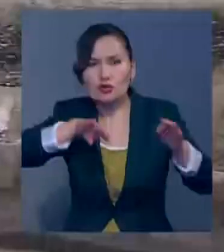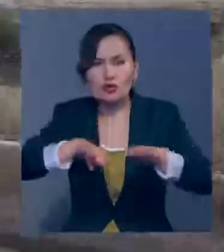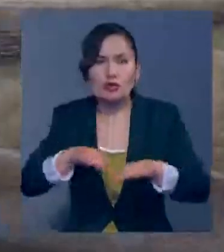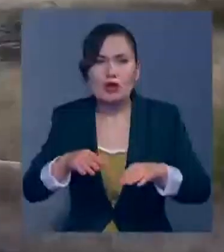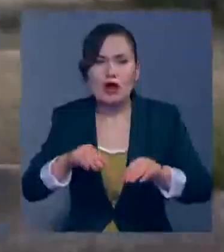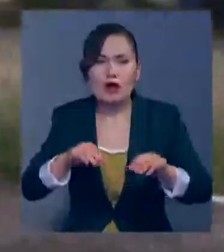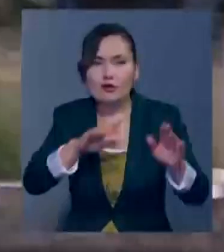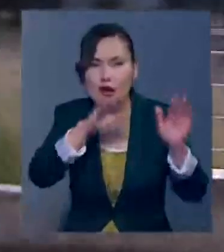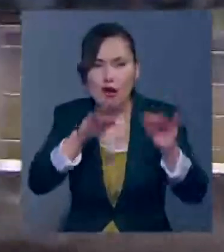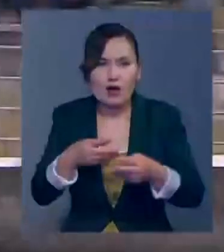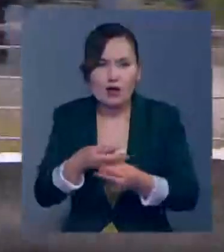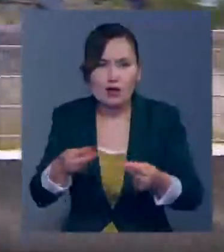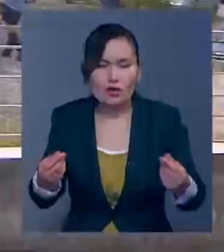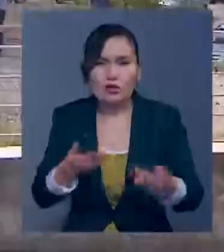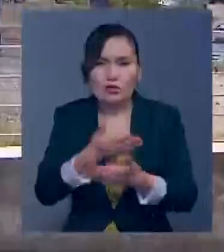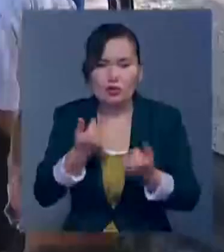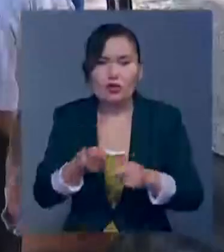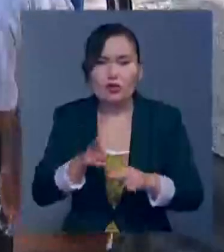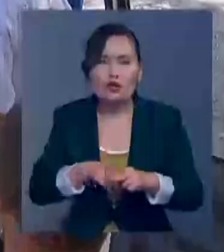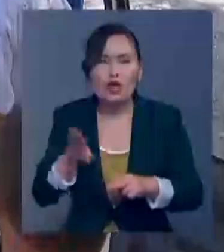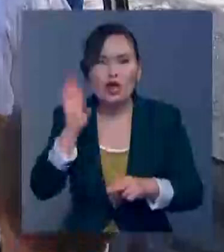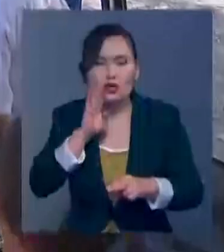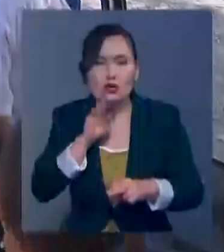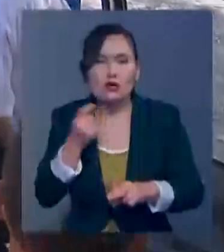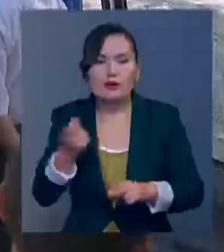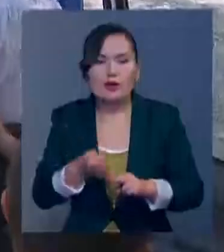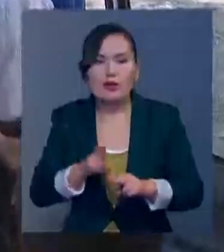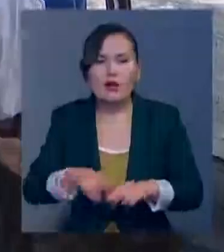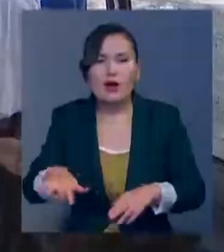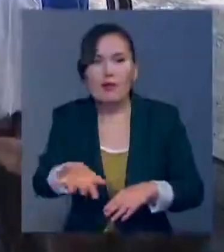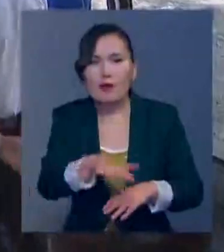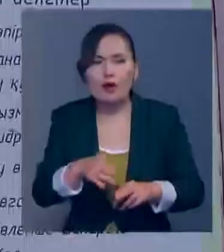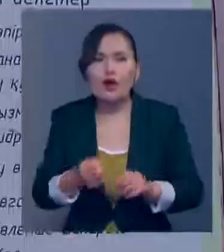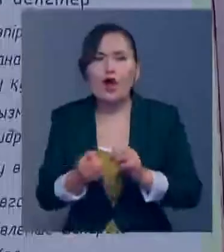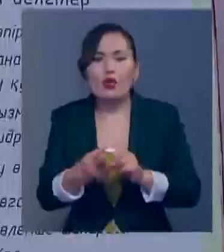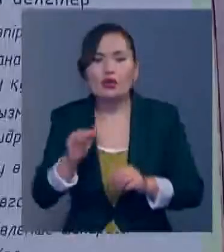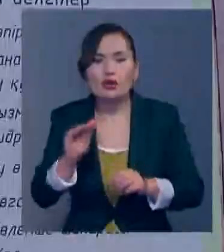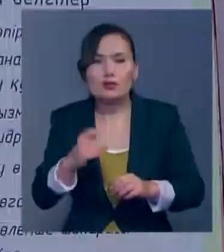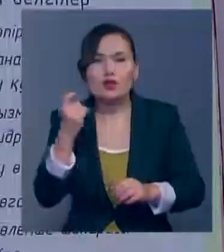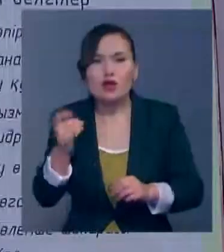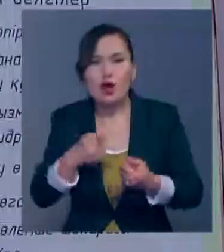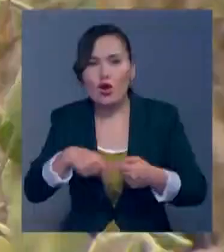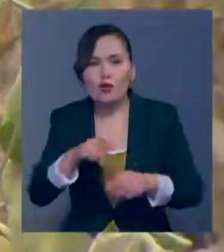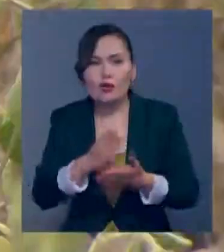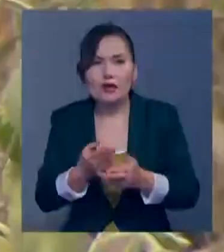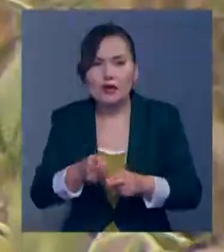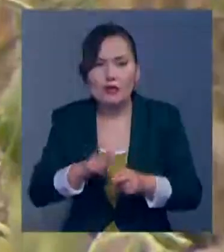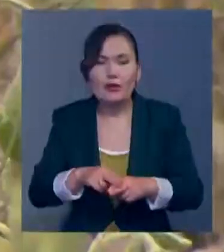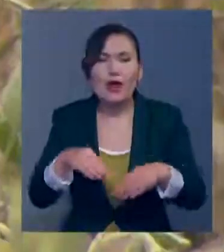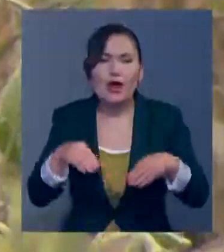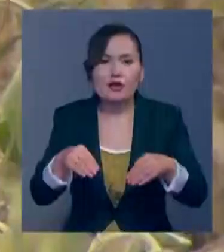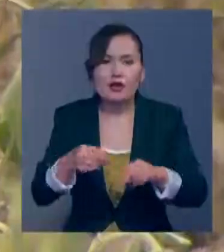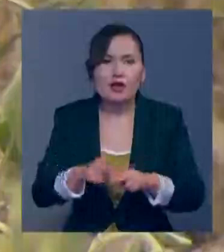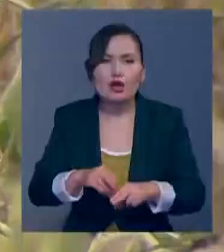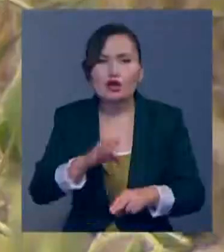отыр. Судың тапшылығын алдымен қарапайым халықтарды отыр. Еңбекшіқазақ ауданында 13 мың шаруа қожалығы бар десек, Шелек өңірдің диқандары негізінен